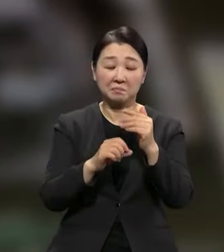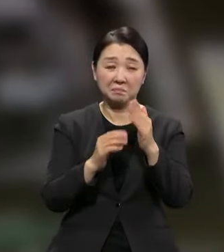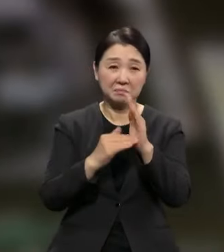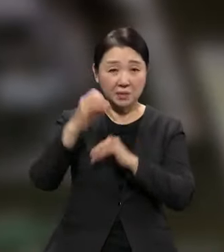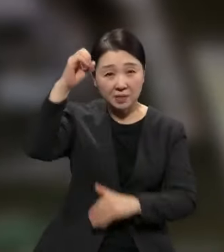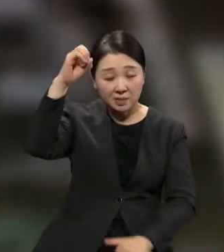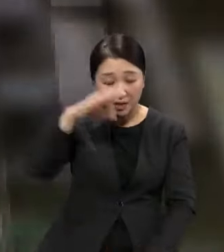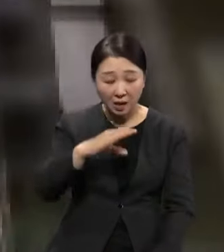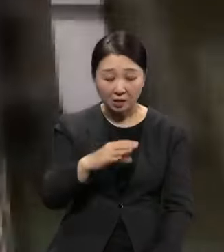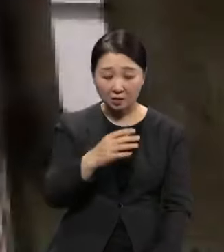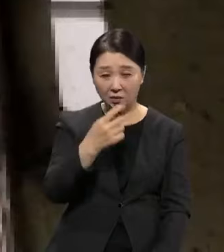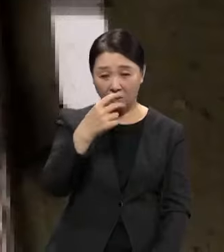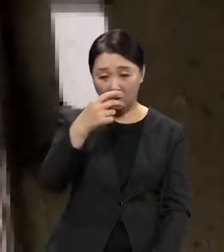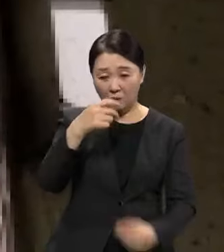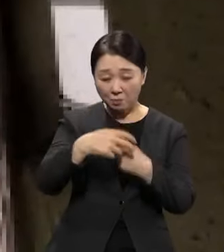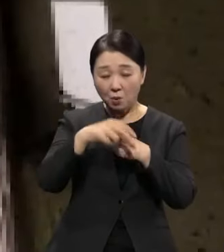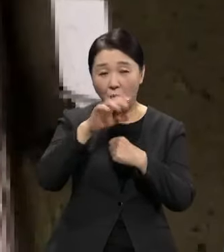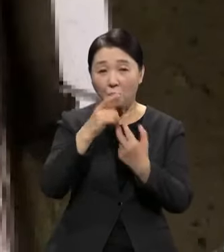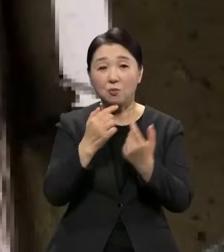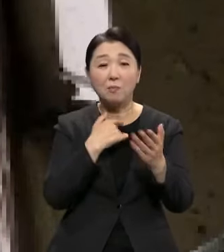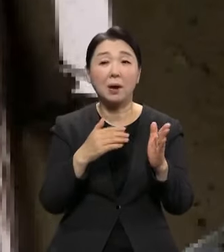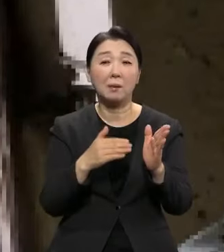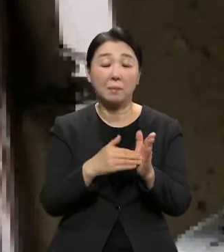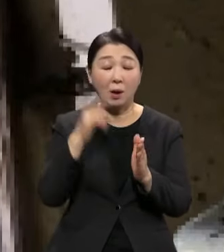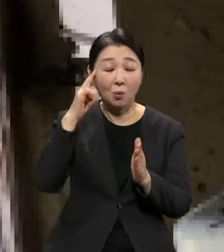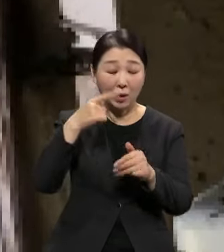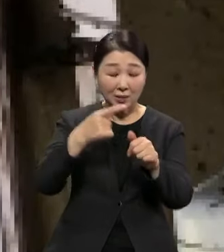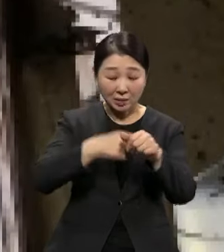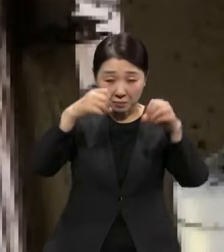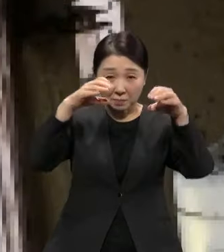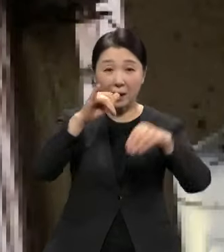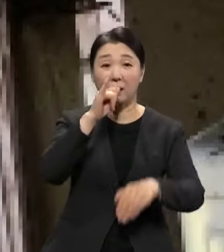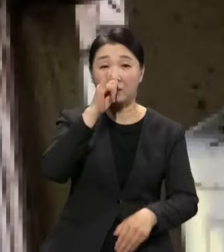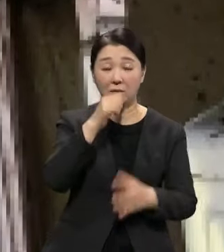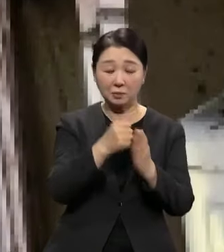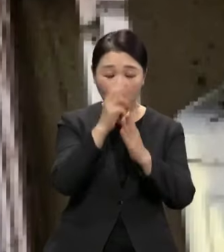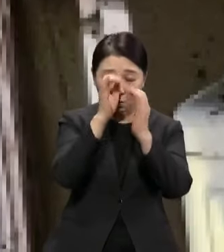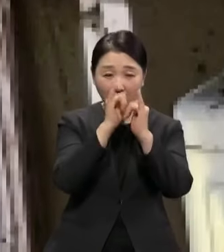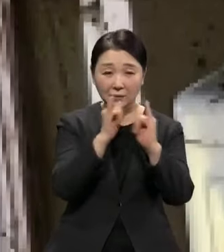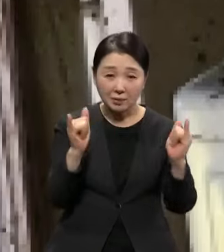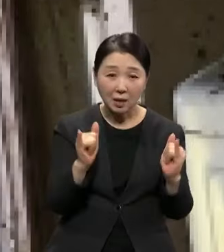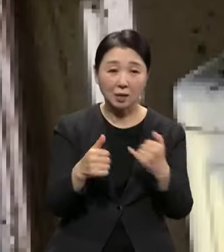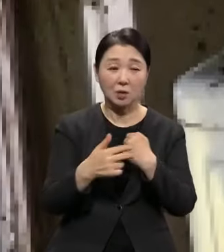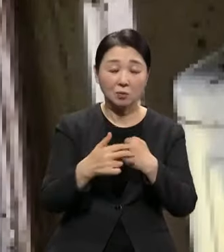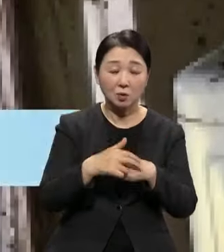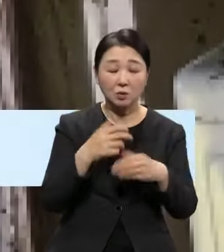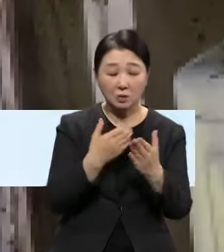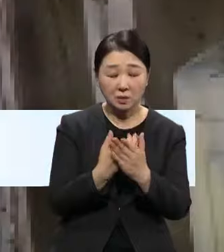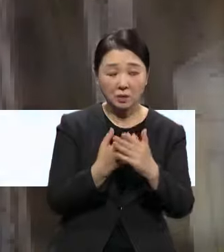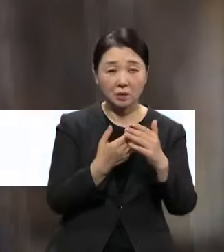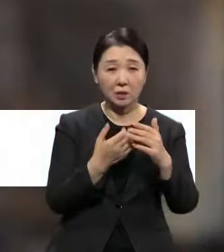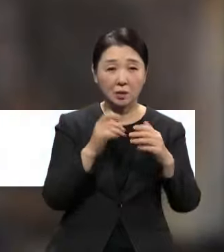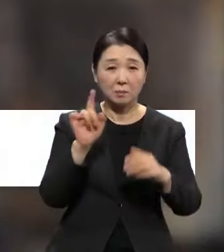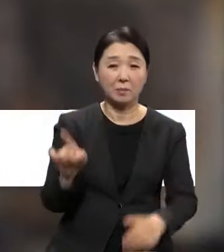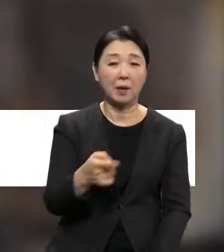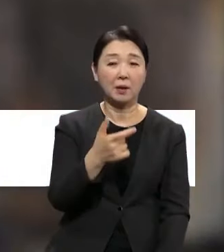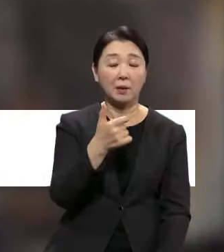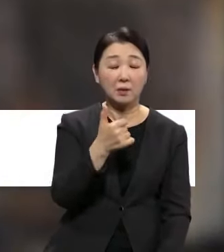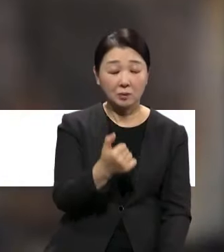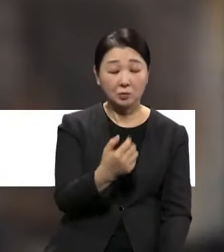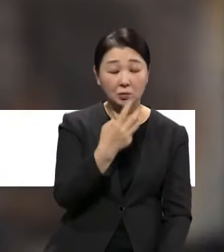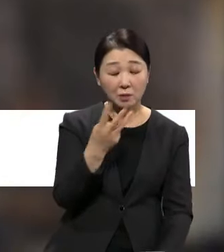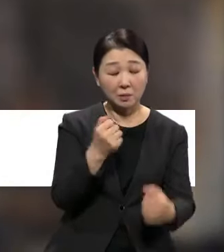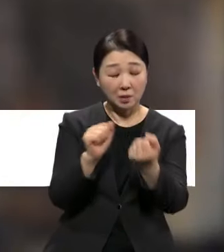불이났습니다 건물 자동화재 속보 설비가 작동하면서 환자와 의료진 100신 세명이 제때 대피하면서 다행히 다친